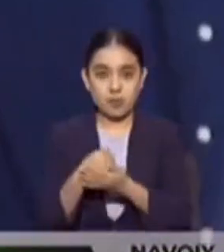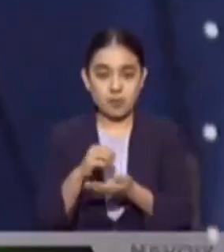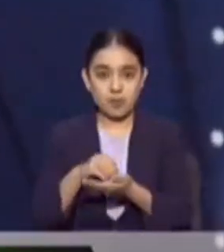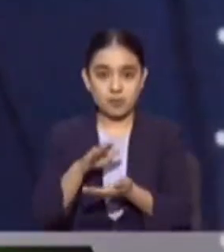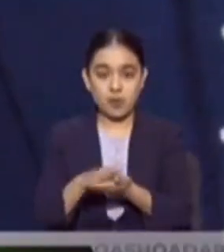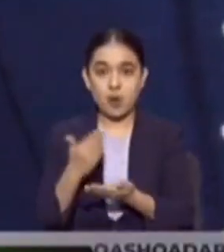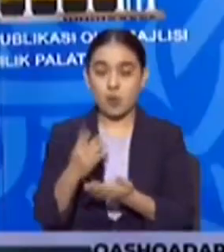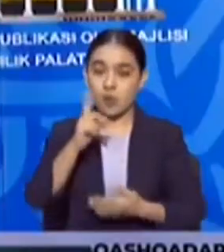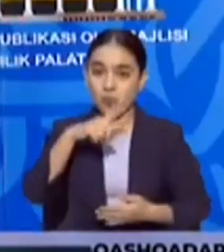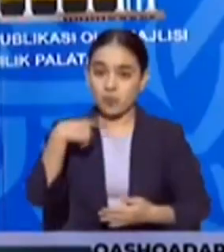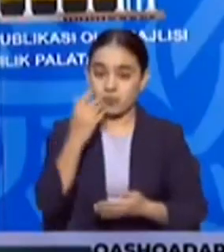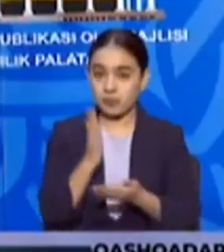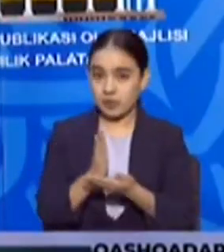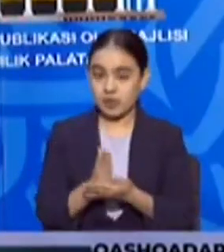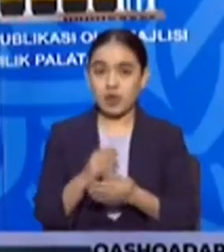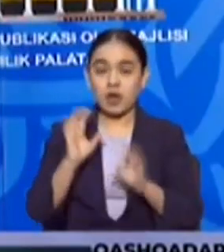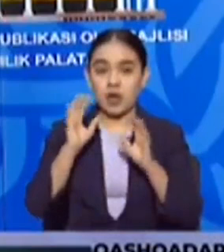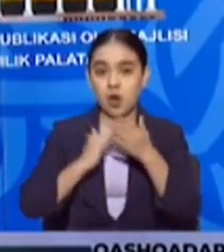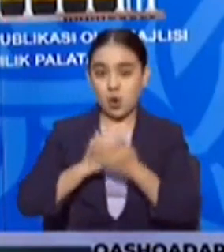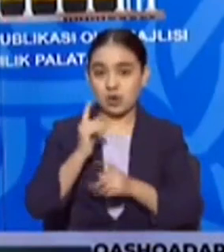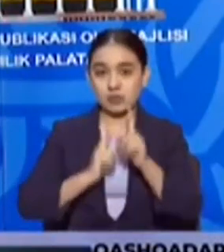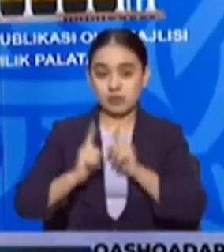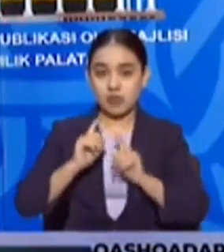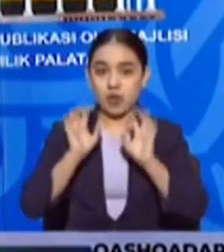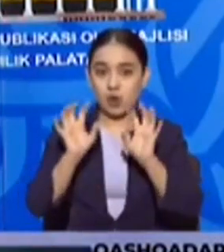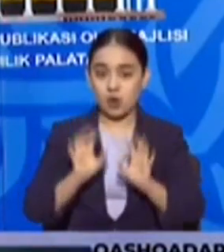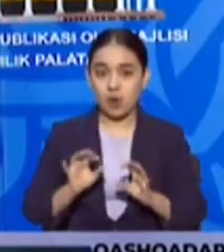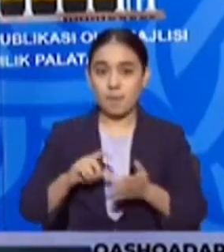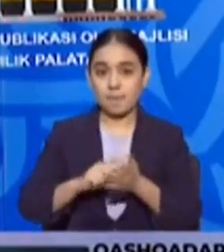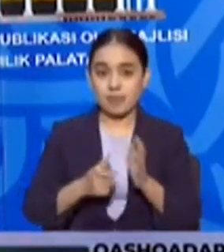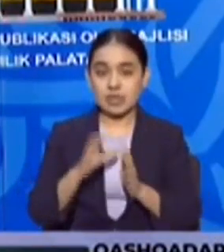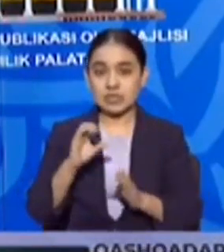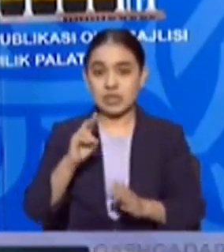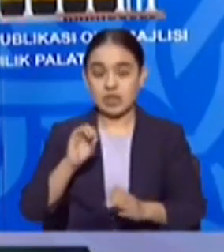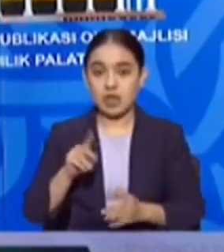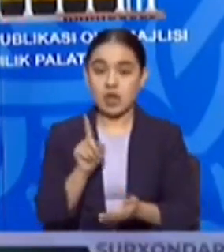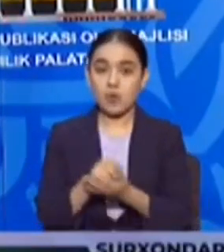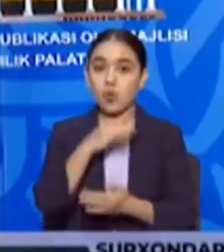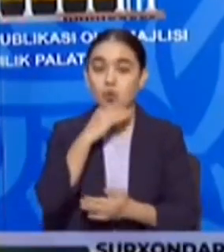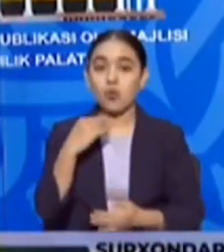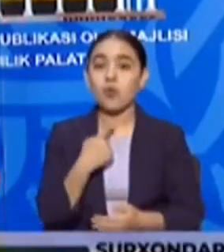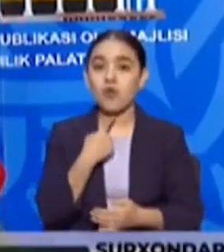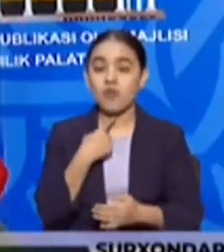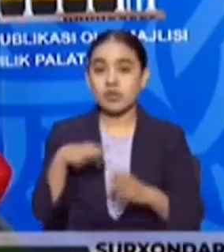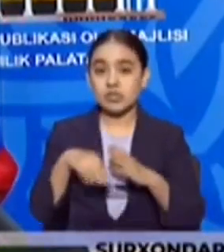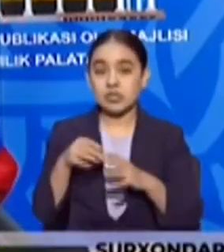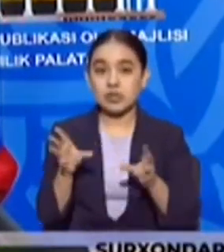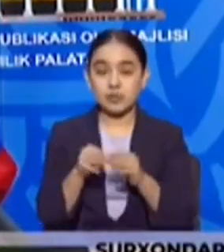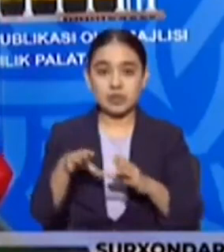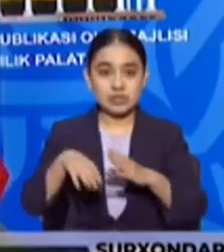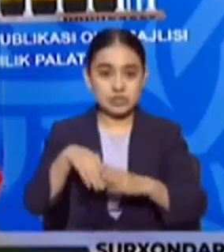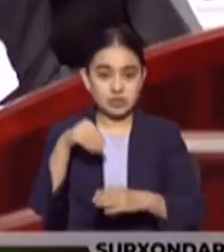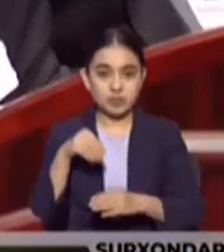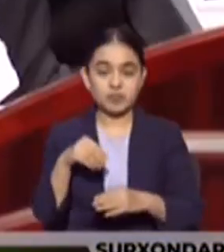Bu bevosita Oliy Majlis Qonunchilik palatasida, undan keyin Senatda albatta ko'pchilik ovozi bilan